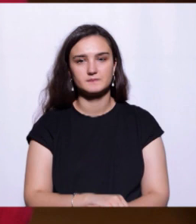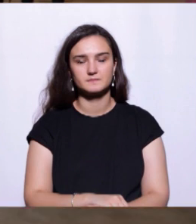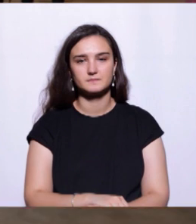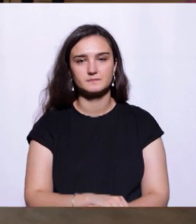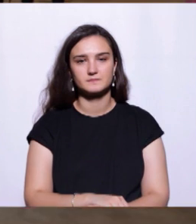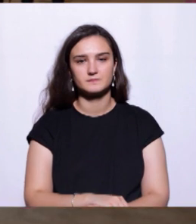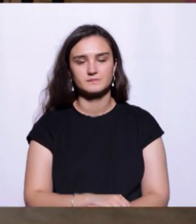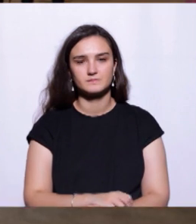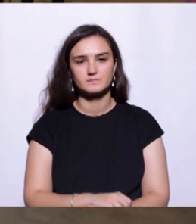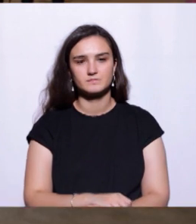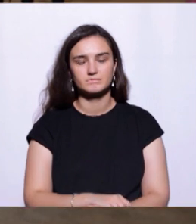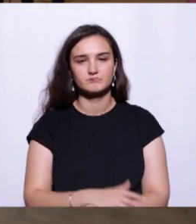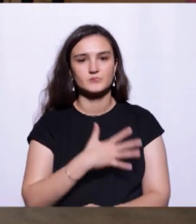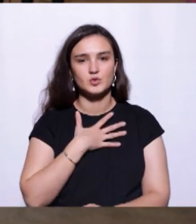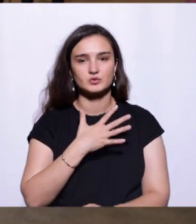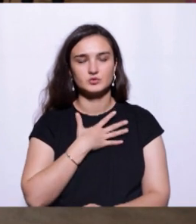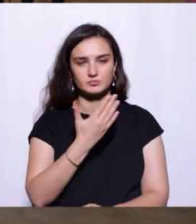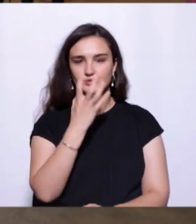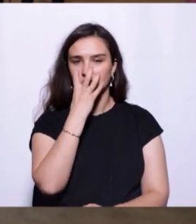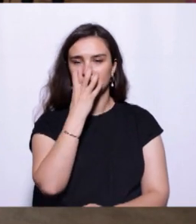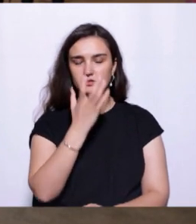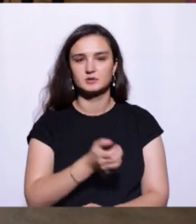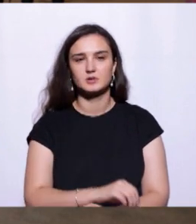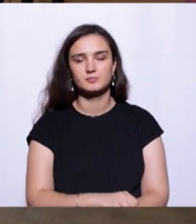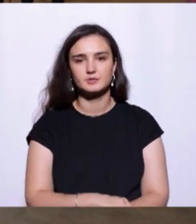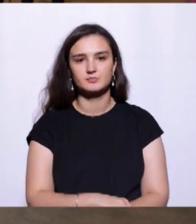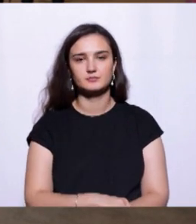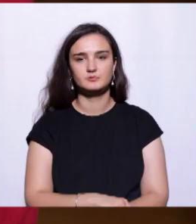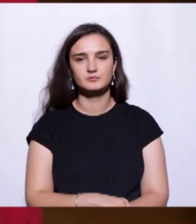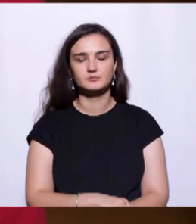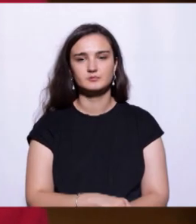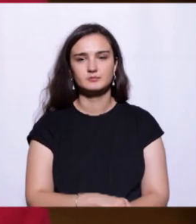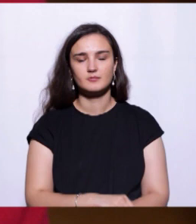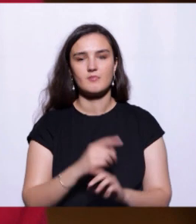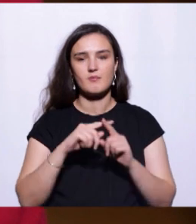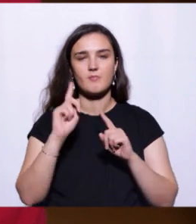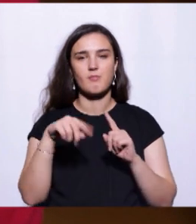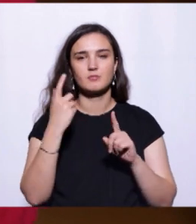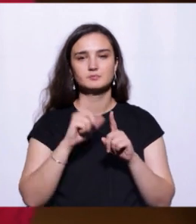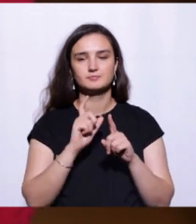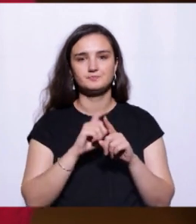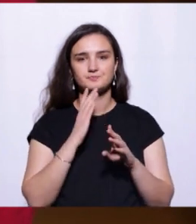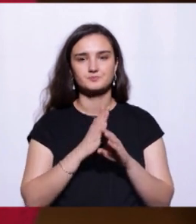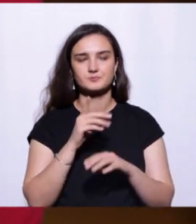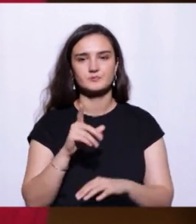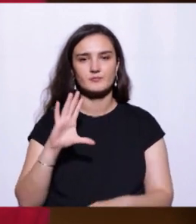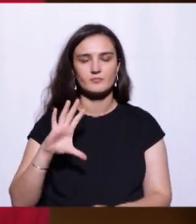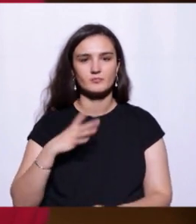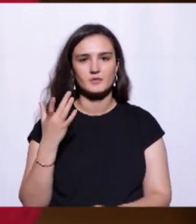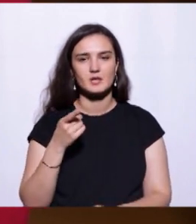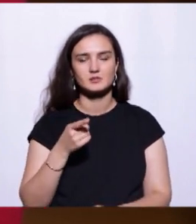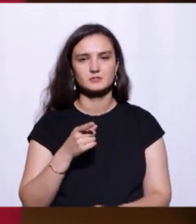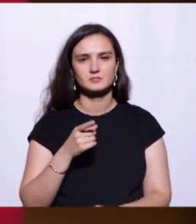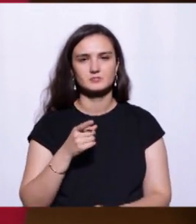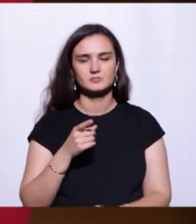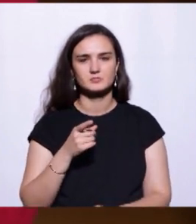ნიღაბი. Oxygen mask, ჟანგბადის ნიღაბი. And our next word is X-ray. X-ray is